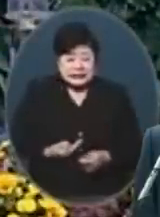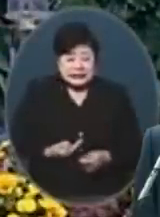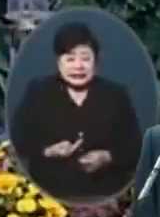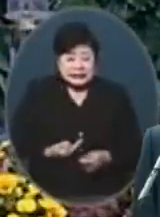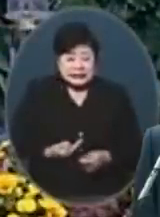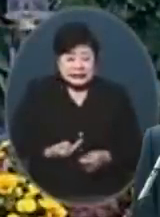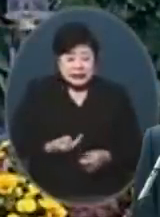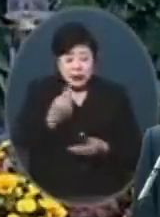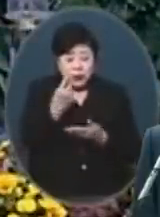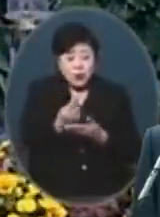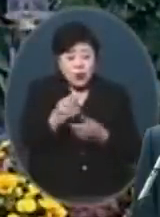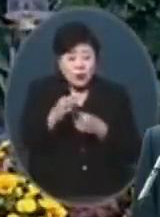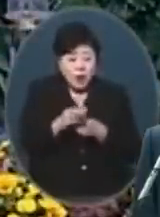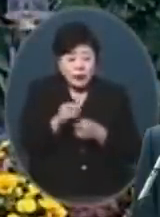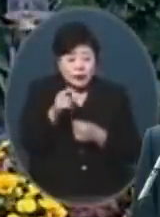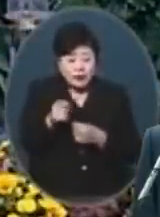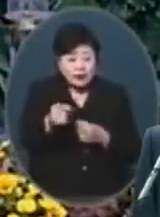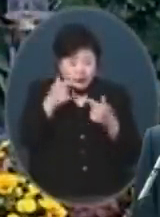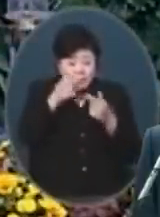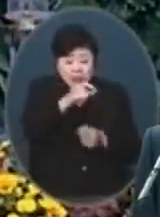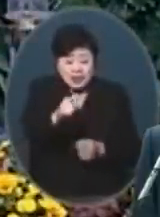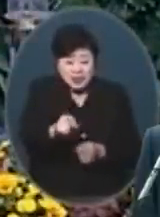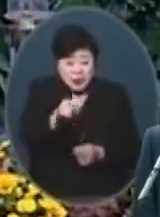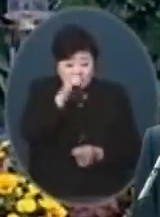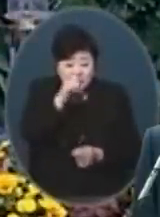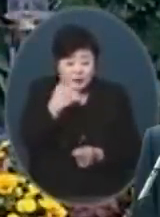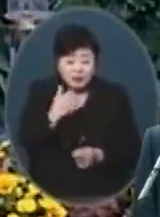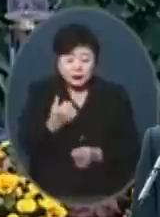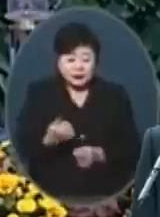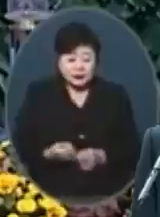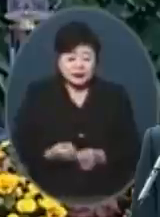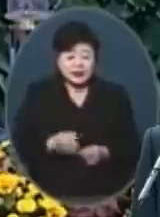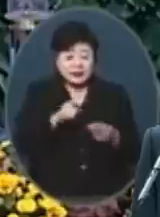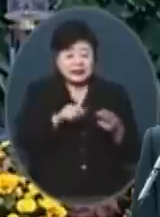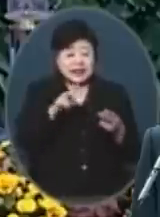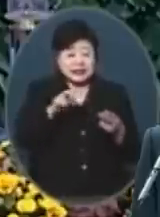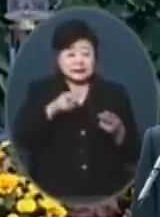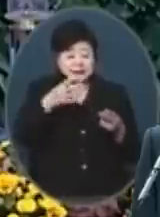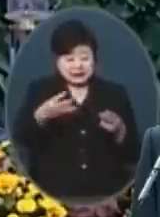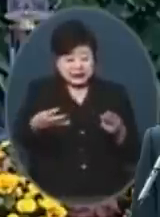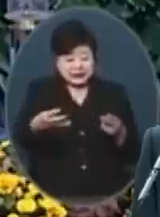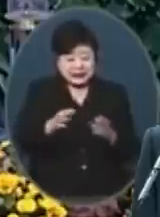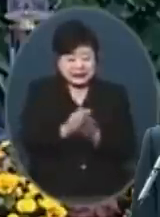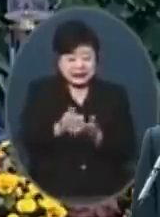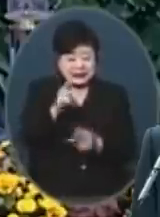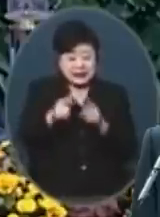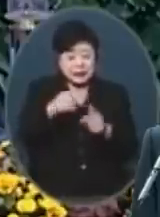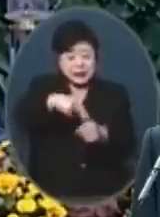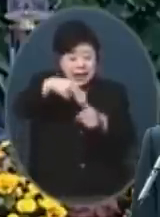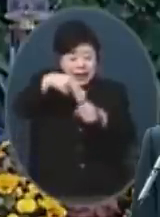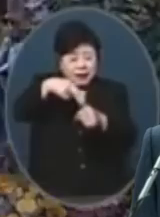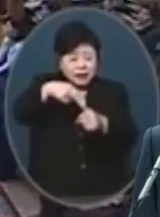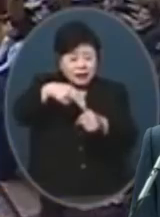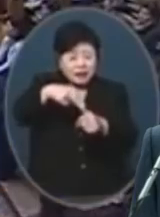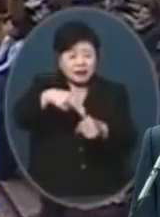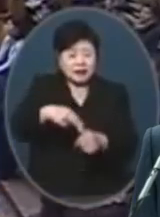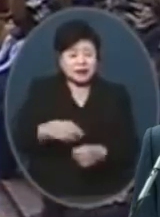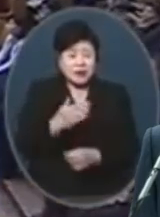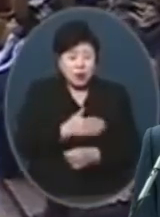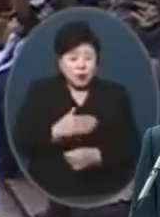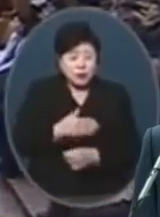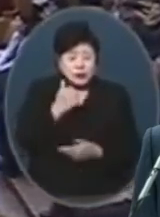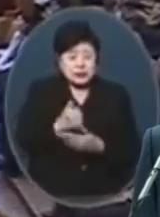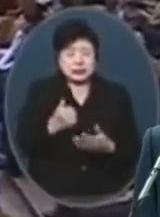제자들도 보면 그것을 분명히 기록하고 있는 것입니다. 베드로전서 2장 24절에 친히 나무에 달려 그 몸으로 우리 죄를